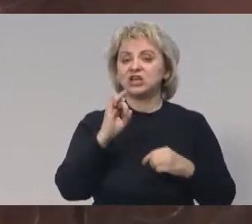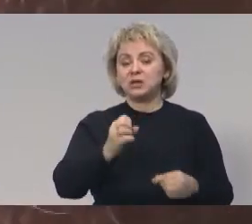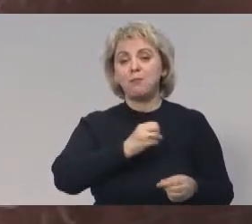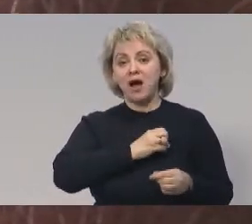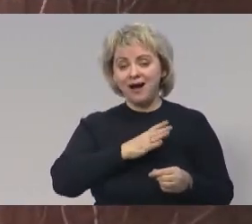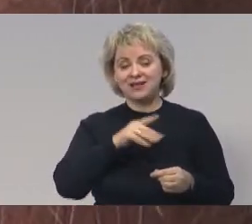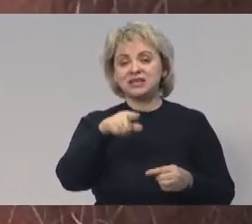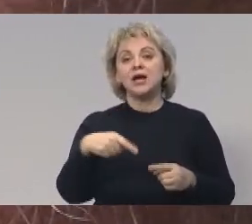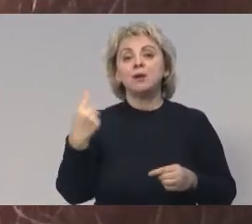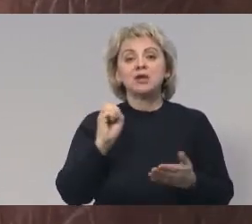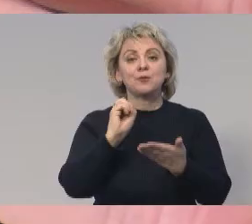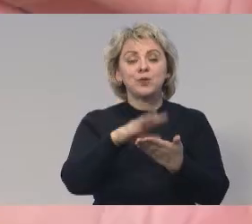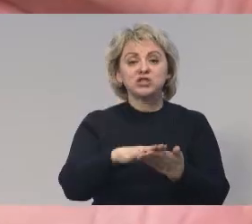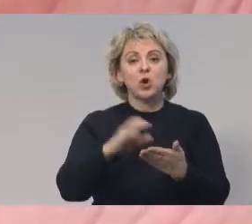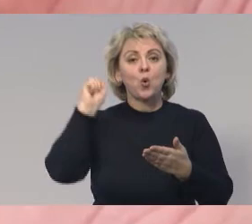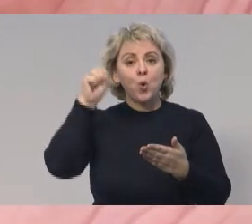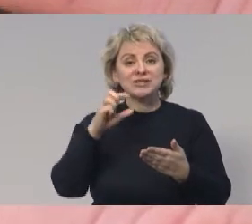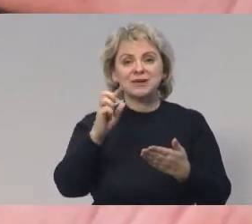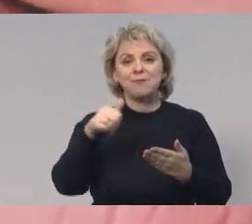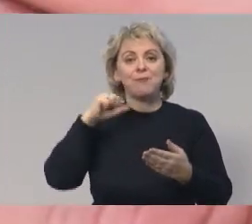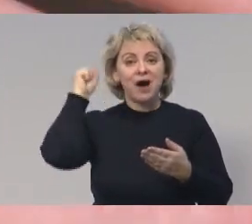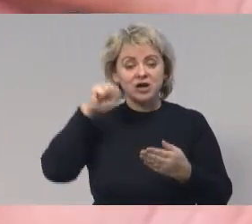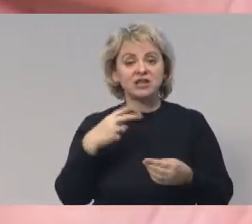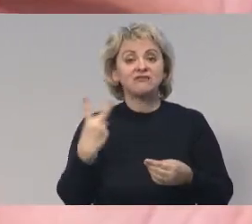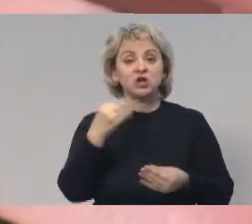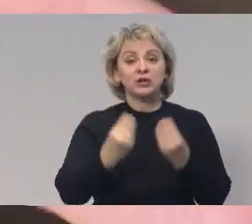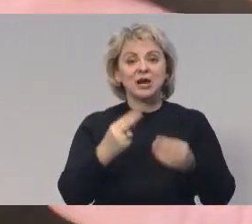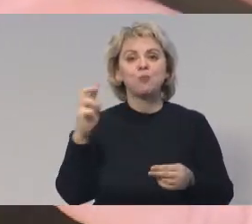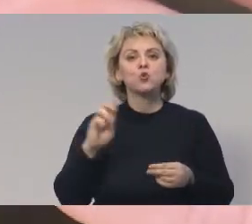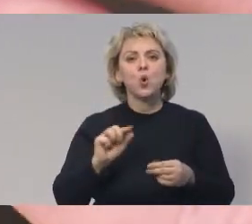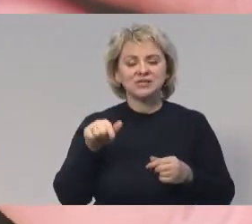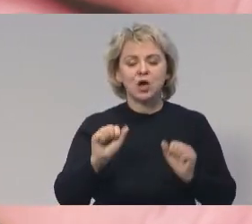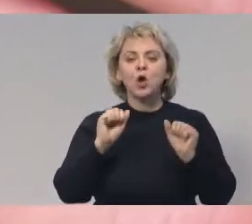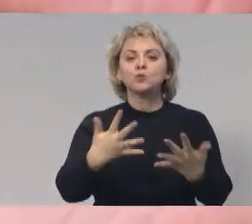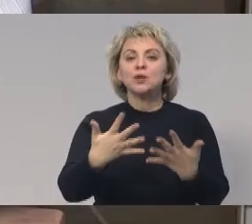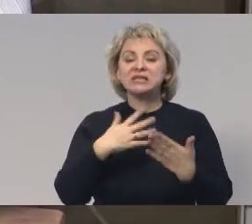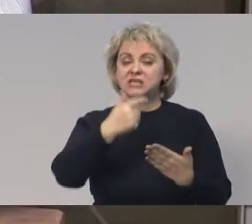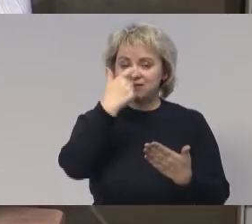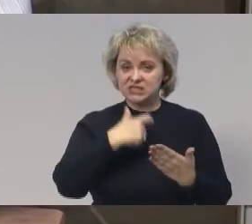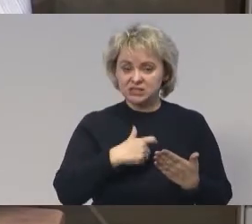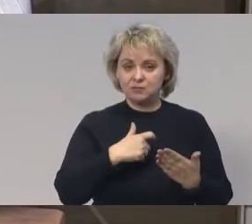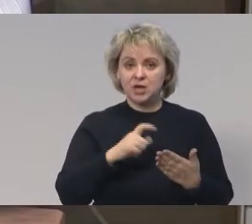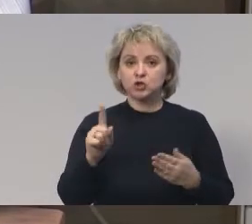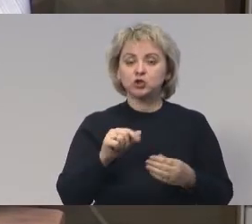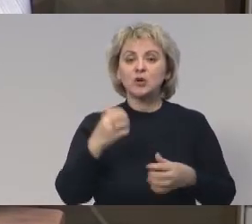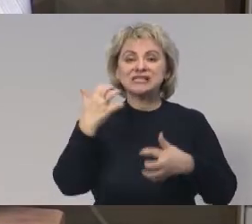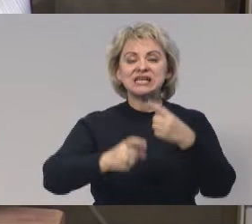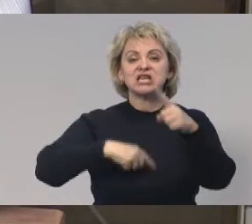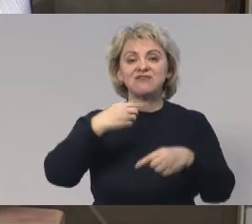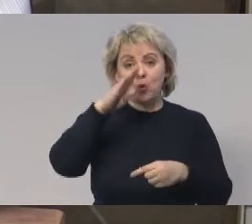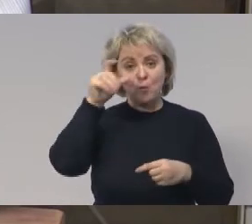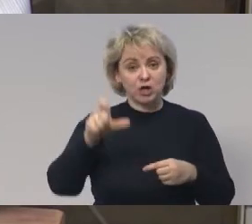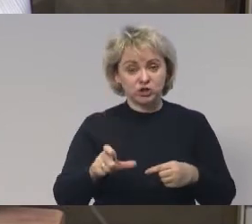богатых. Первые бросали кости барана, вторые играли бронзой. Можно представить себе, что средневековый